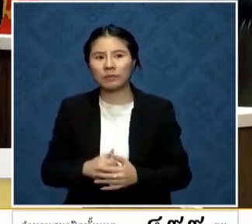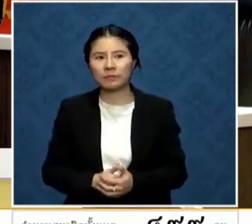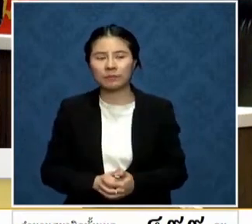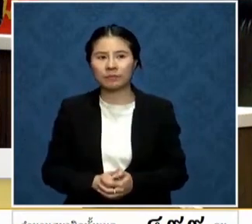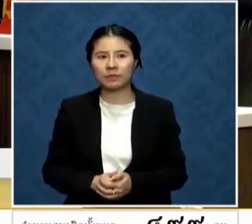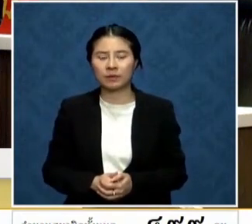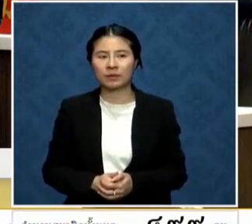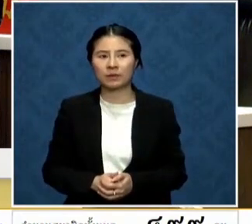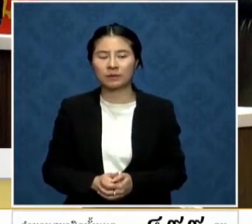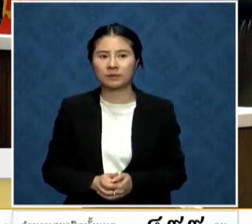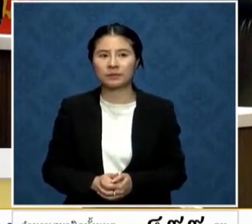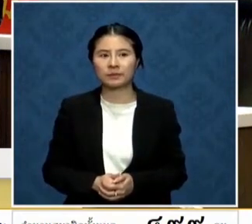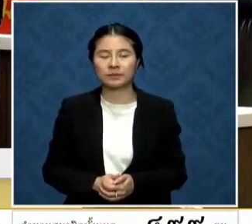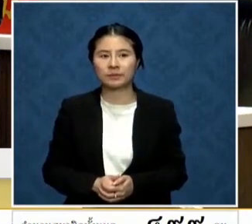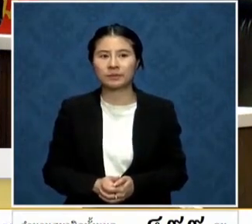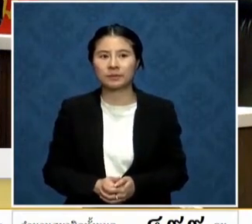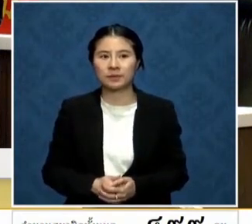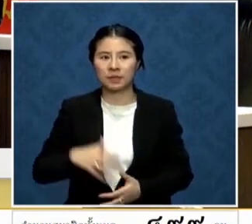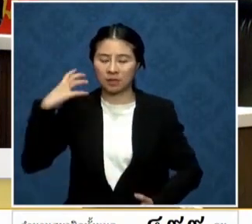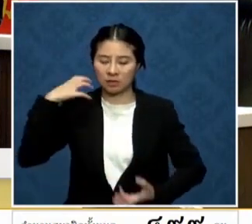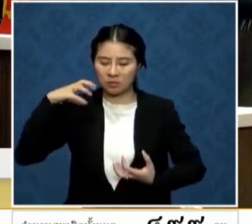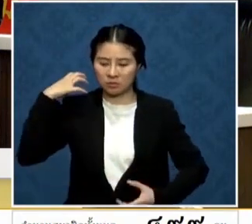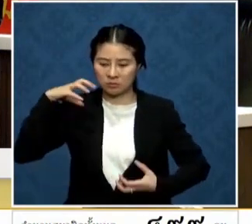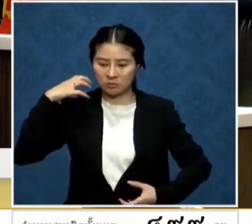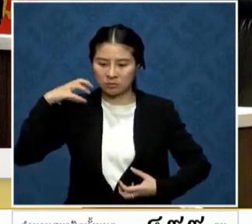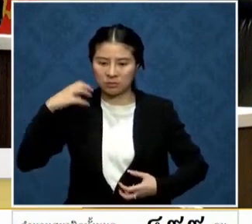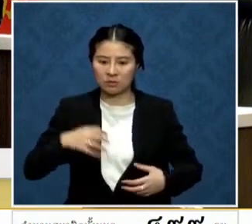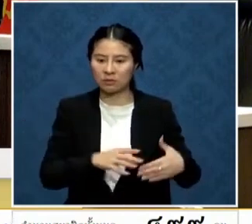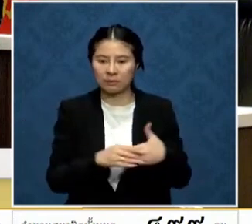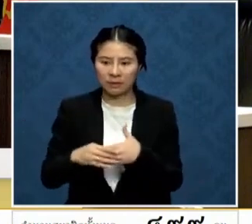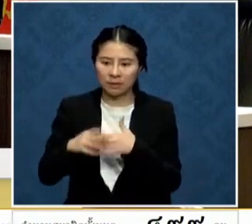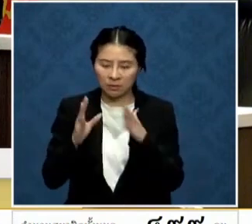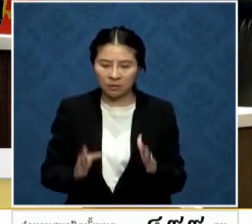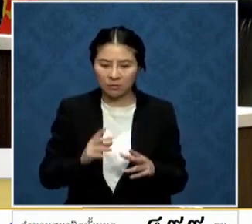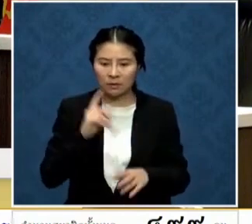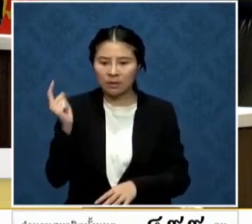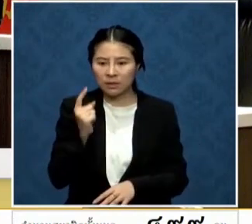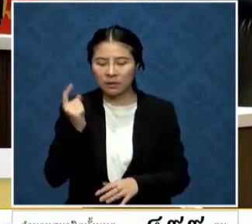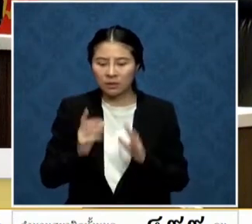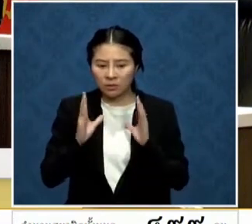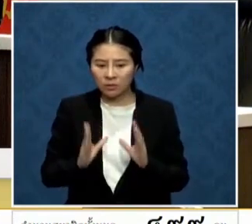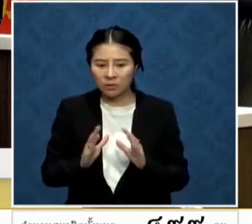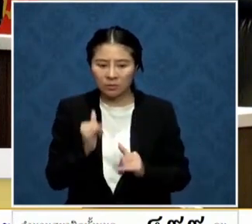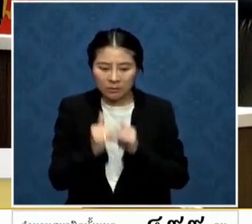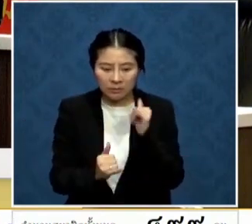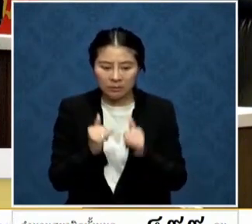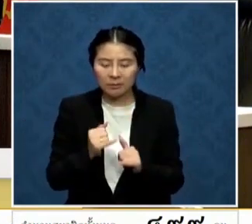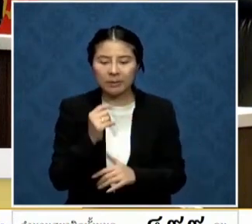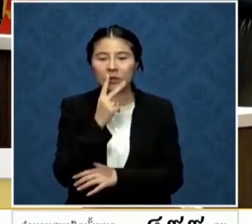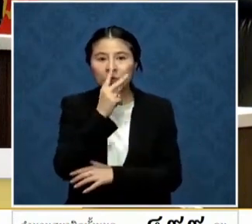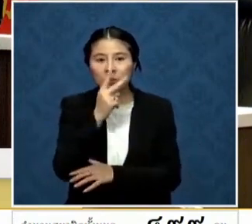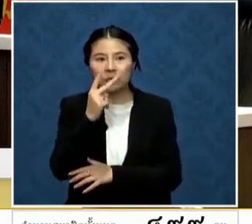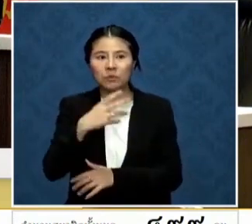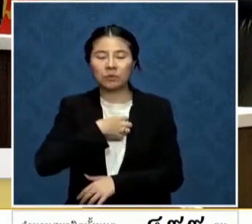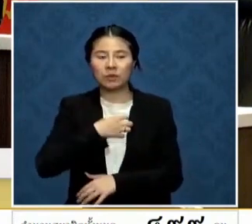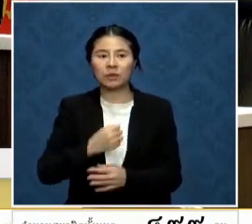เขาหน่อนะครับลิงกลายเป็นพาคนมาท่องเที่ยวเป็นจุดท่องเที่ยวที่สำคัญนะครับเอ่อข้อ